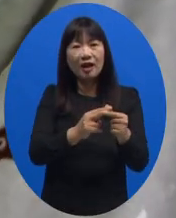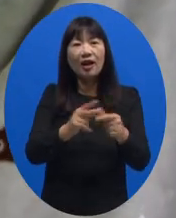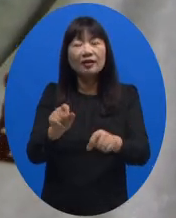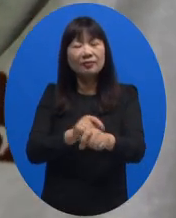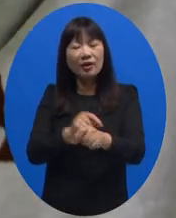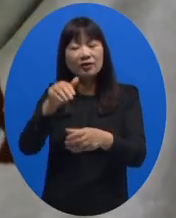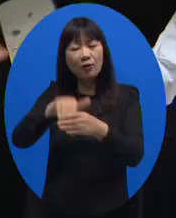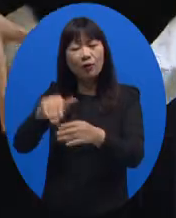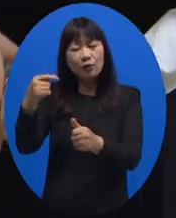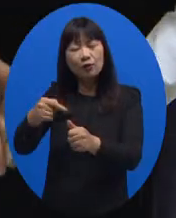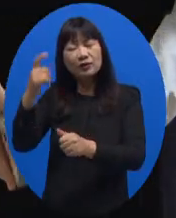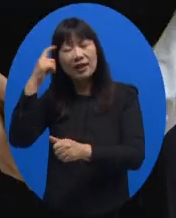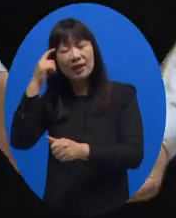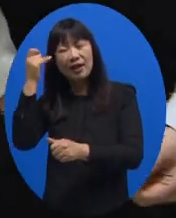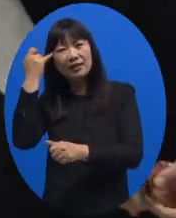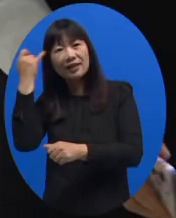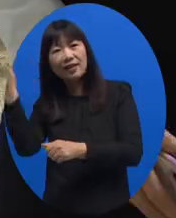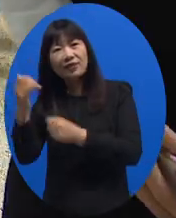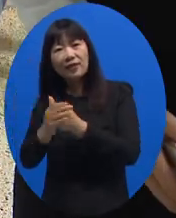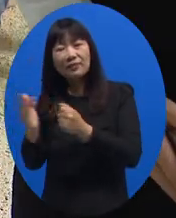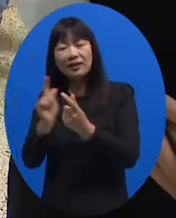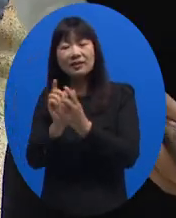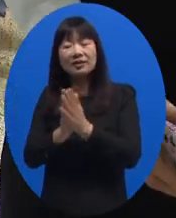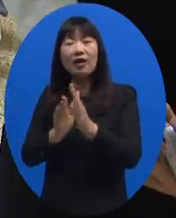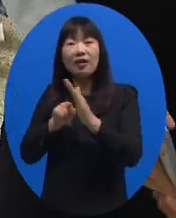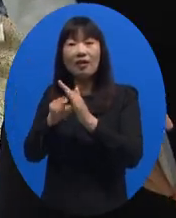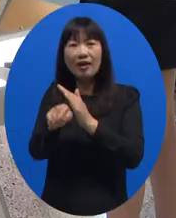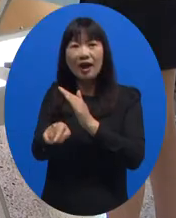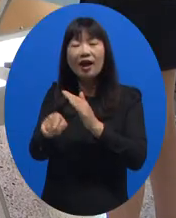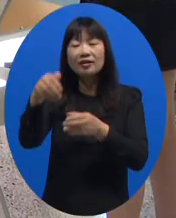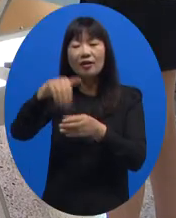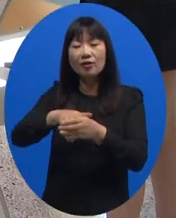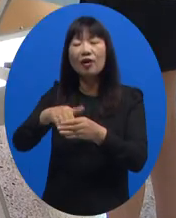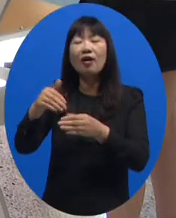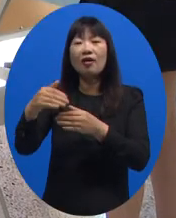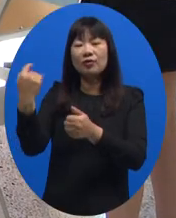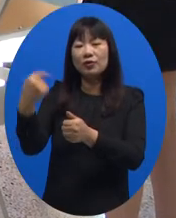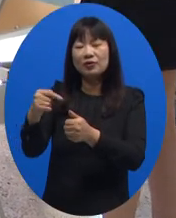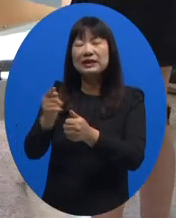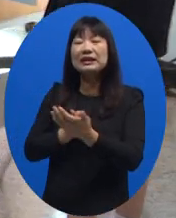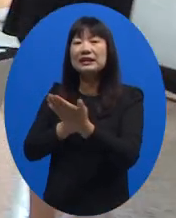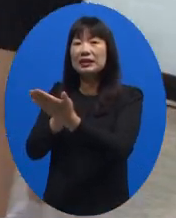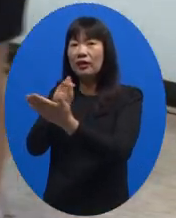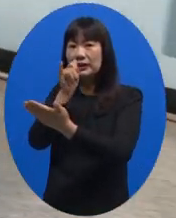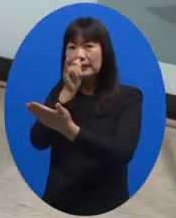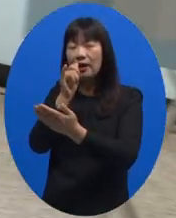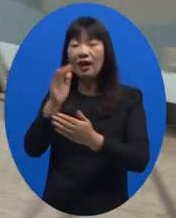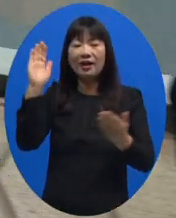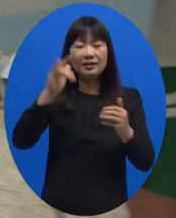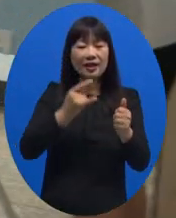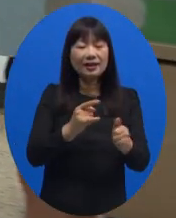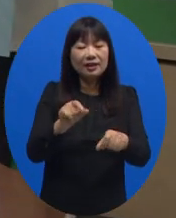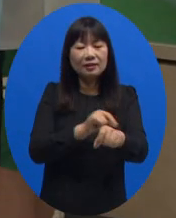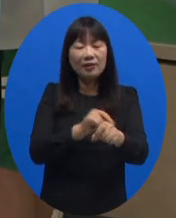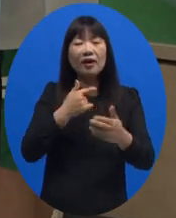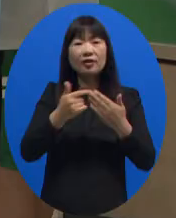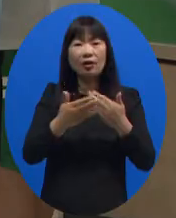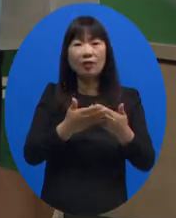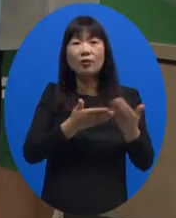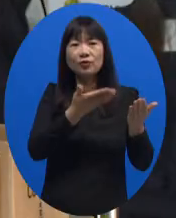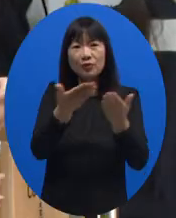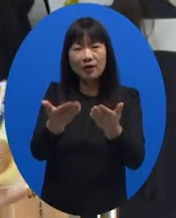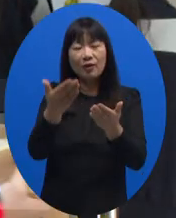없을까 고민하던 중 찾아가는 선거교실을 신청한 선생님. 학생들에게 색다른 교육과 경험을 선사할 수 있었다고